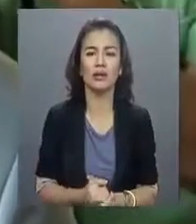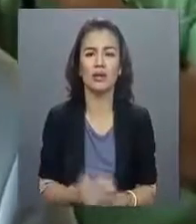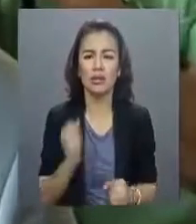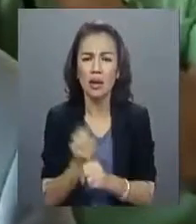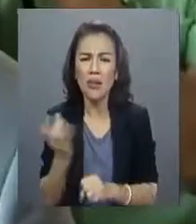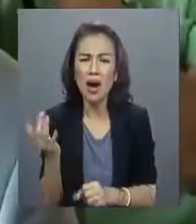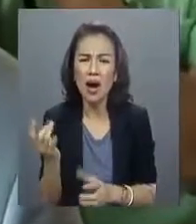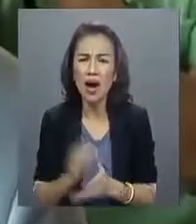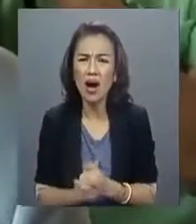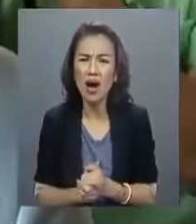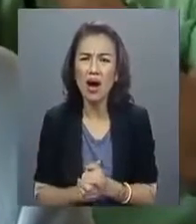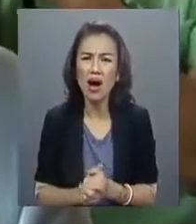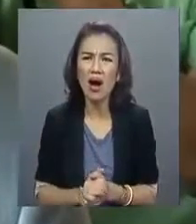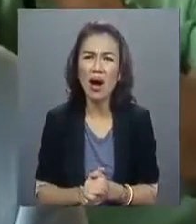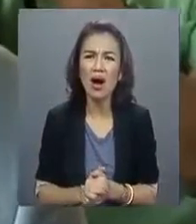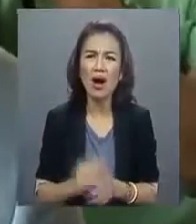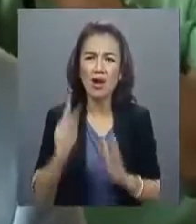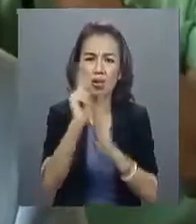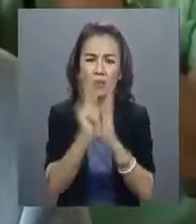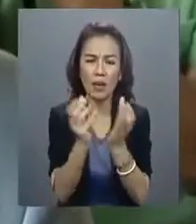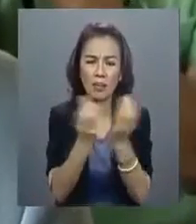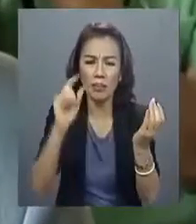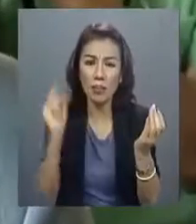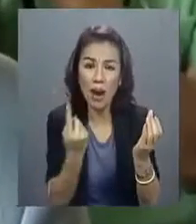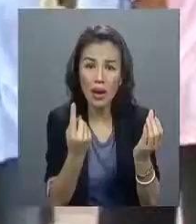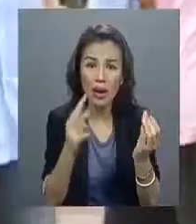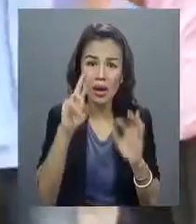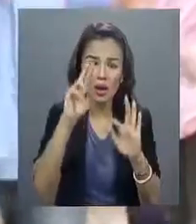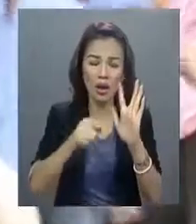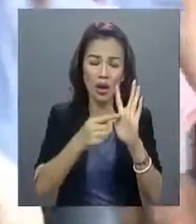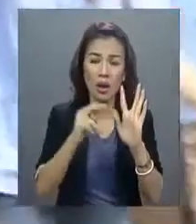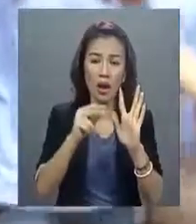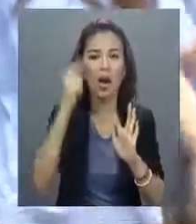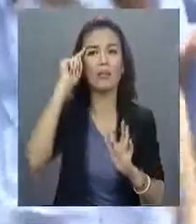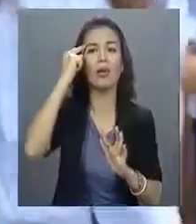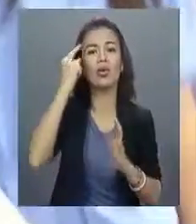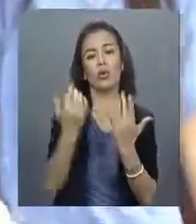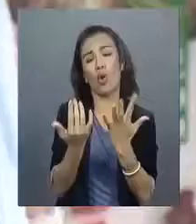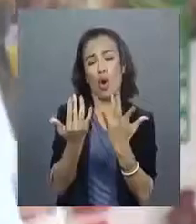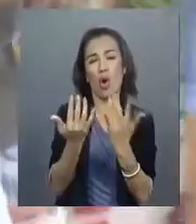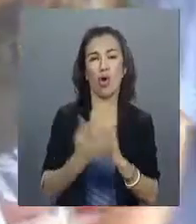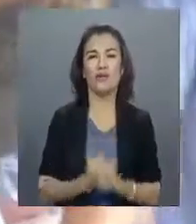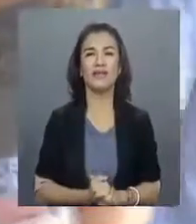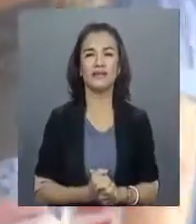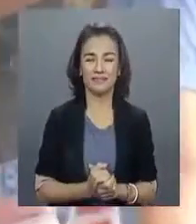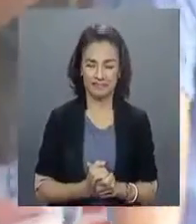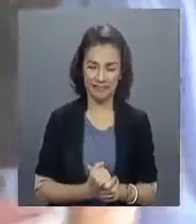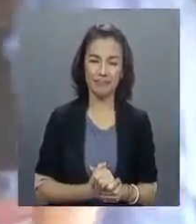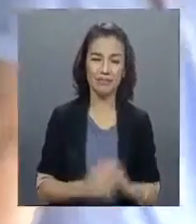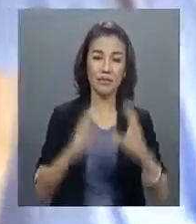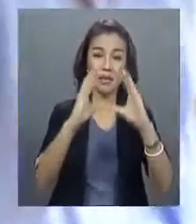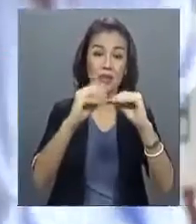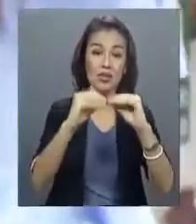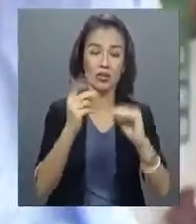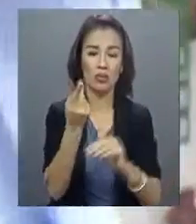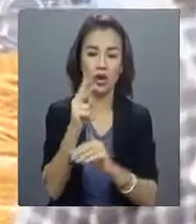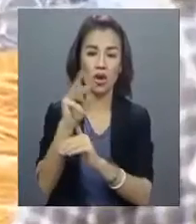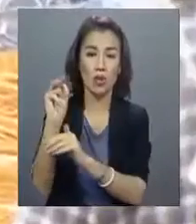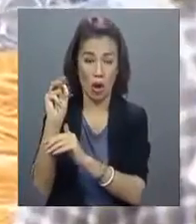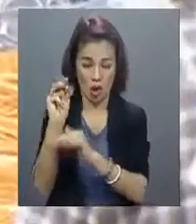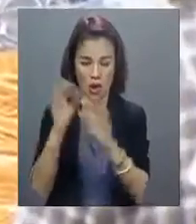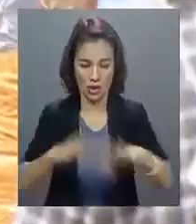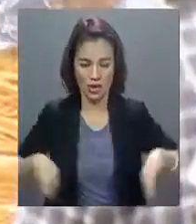ไม่ผ่าน หมายถึงร่างใหม่ไม่ทราบผมไปตอบไม่ถูกละอันนี้ สำหรับการประชุมครม.นะคะมีวาระสำคั